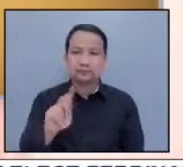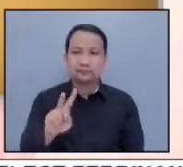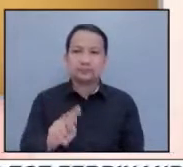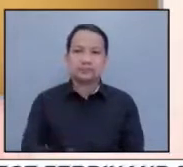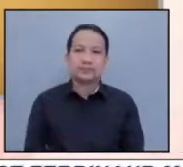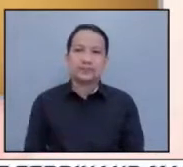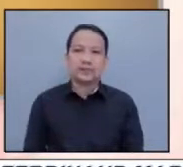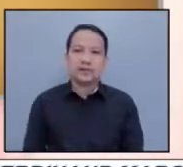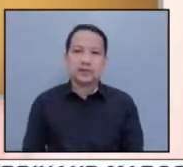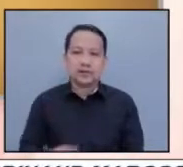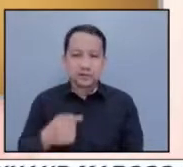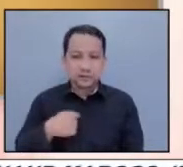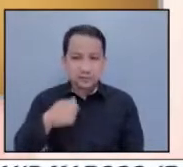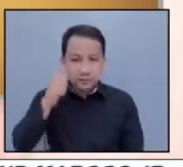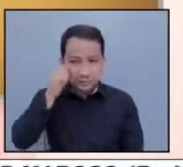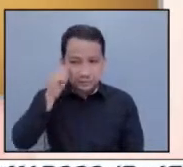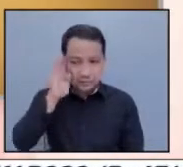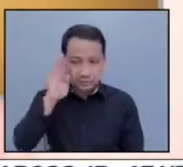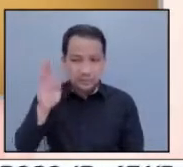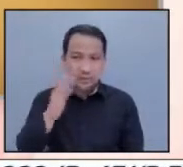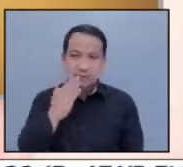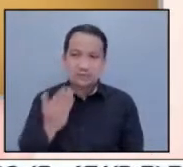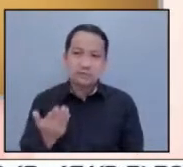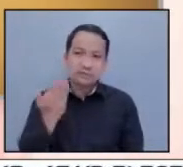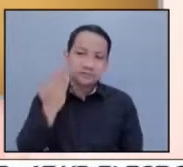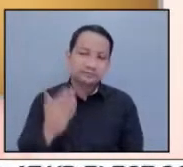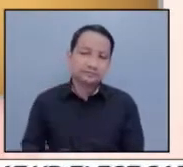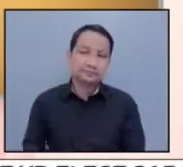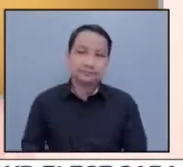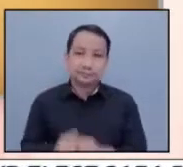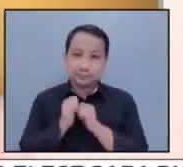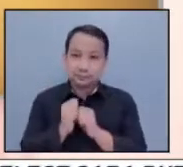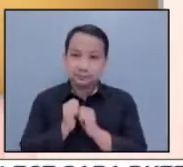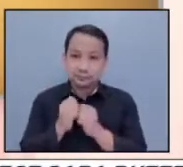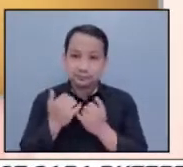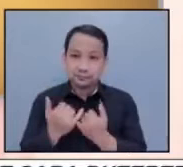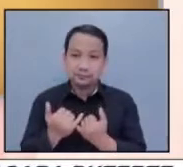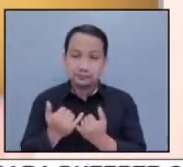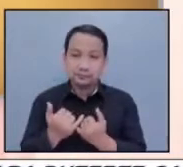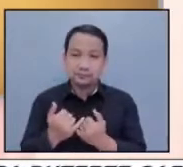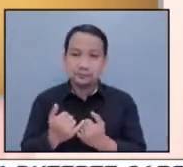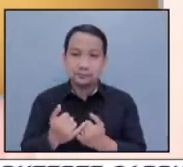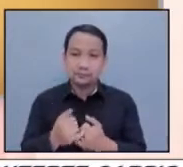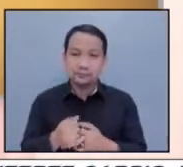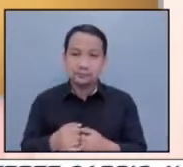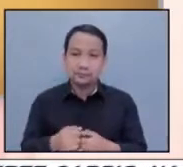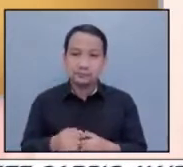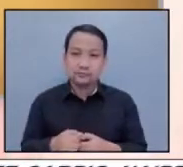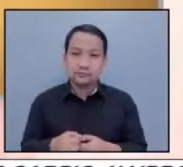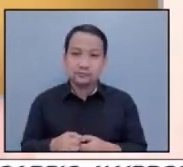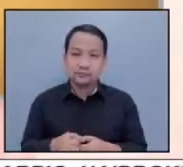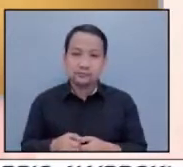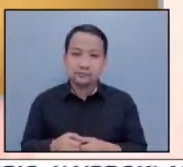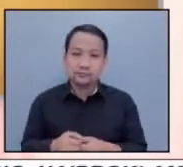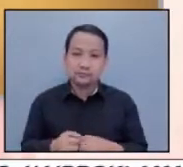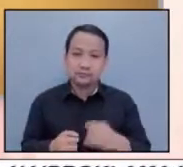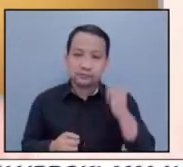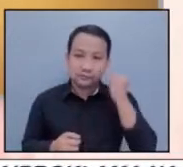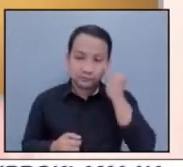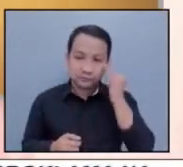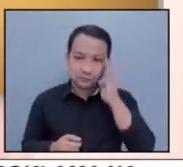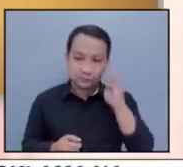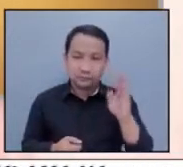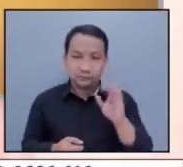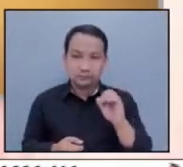aga morning, nyo. Sir. May aga, oo. Baka kasama natin ngayon dito sa studio ngayon naman si Sir John Bertis, isang